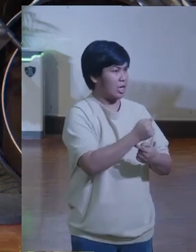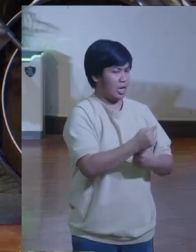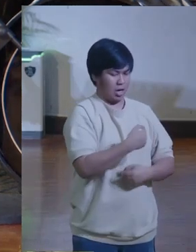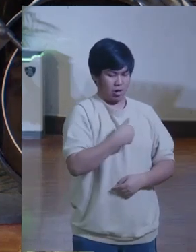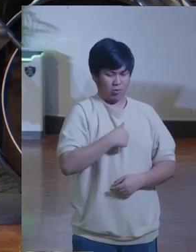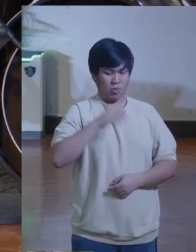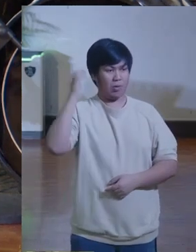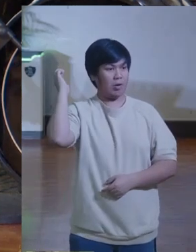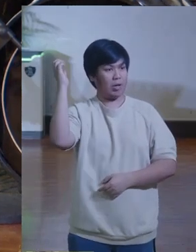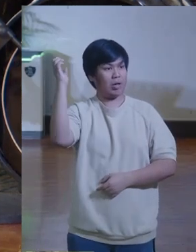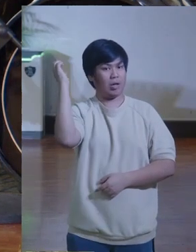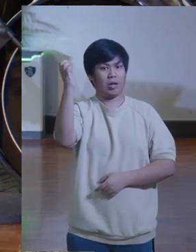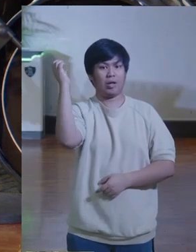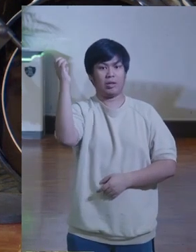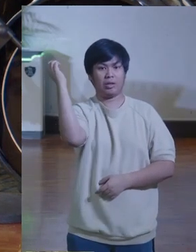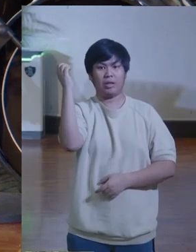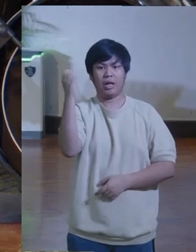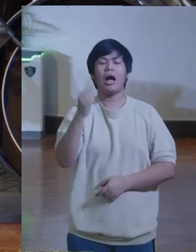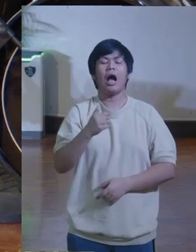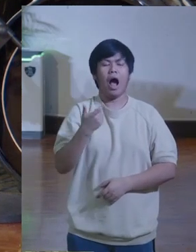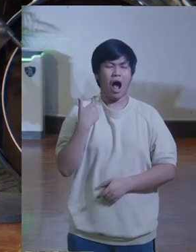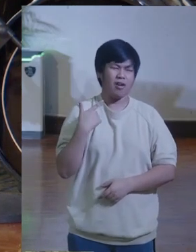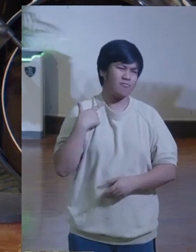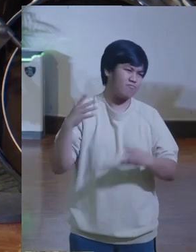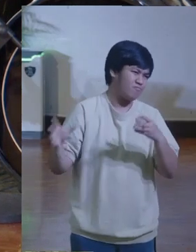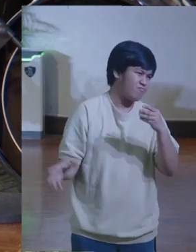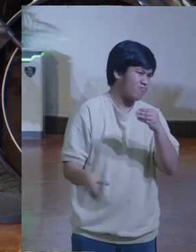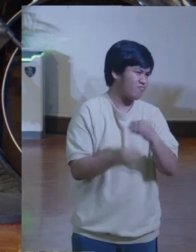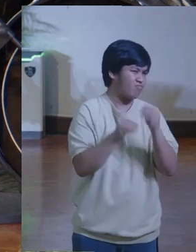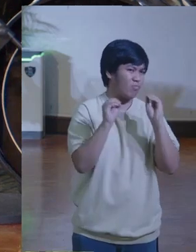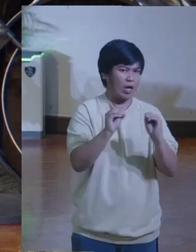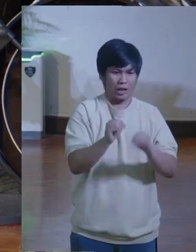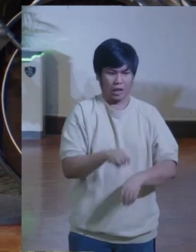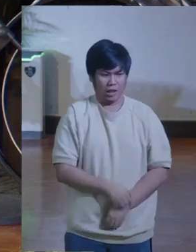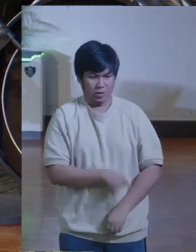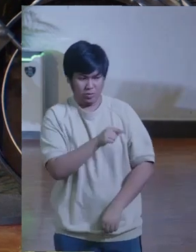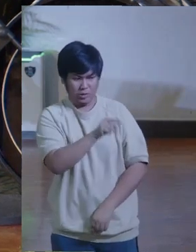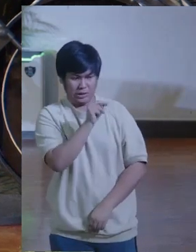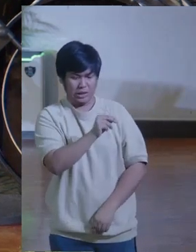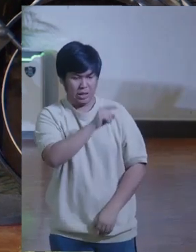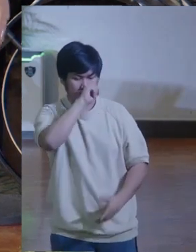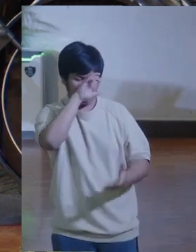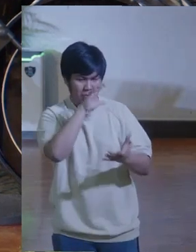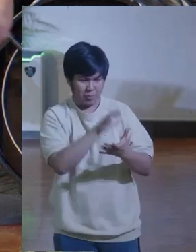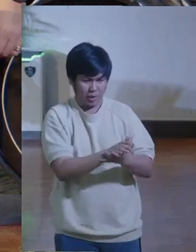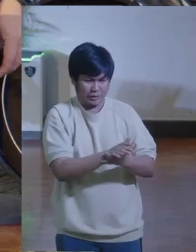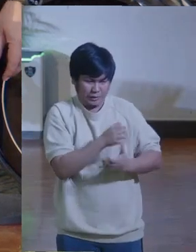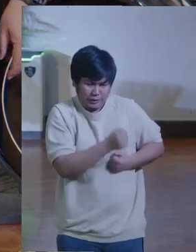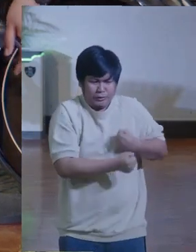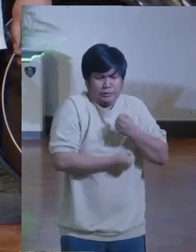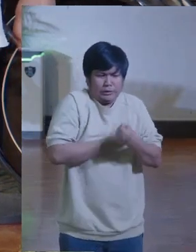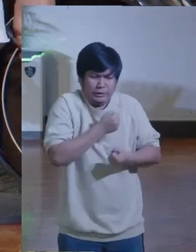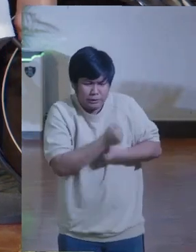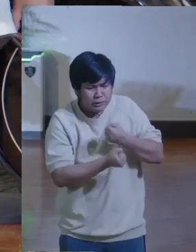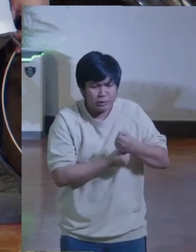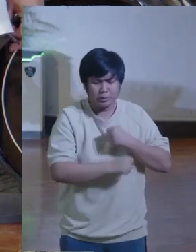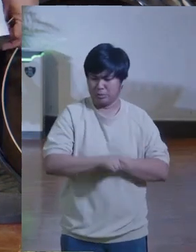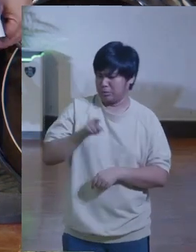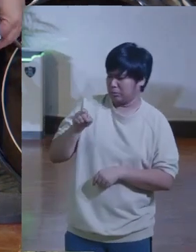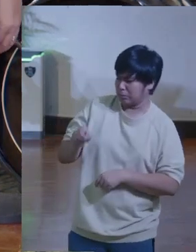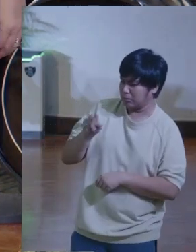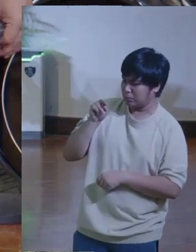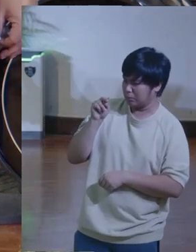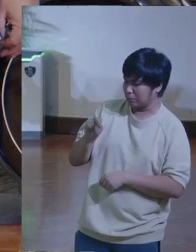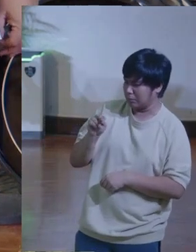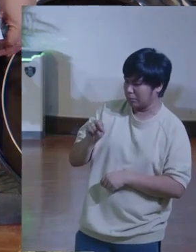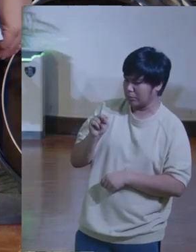ebangheliko na nagtuturo rin. Kailangan ninyong gumawa ng acts of contrition. Kailangan